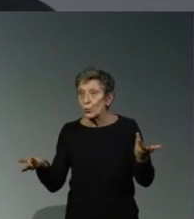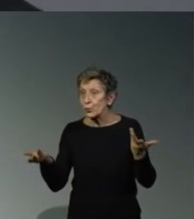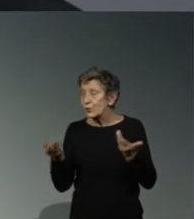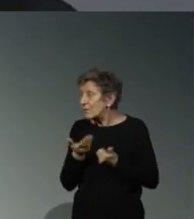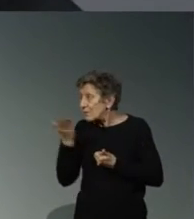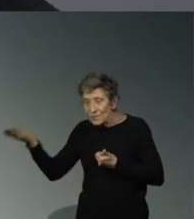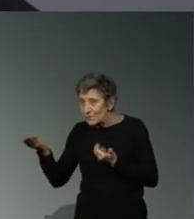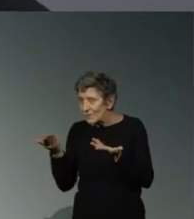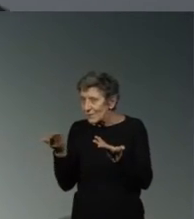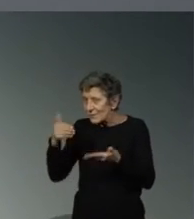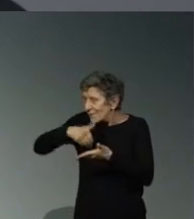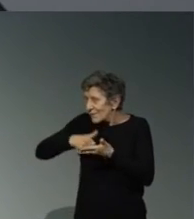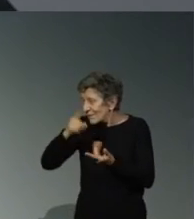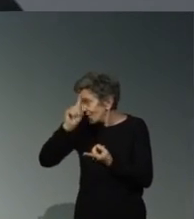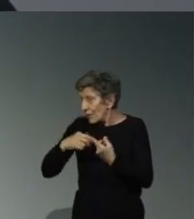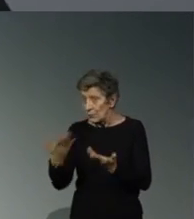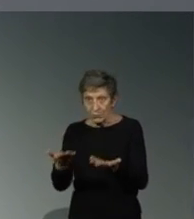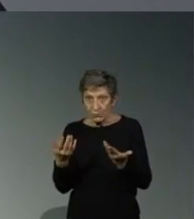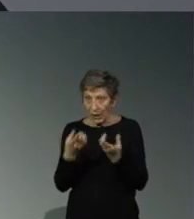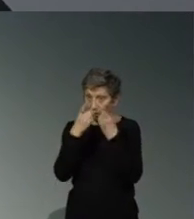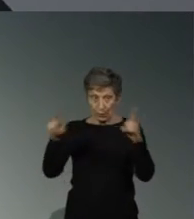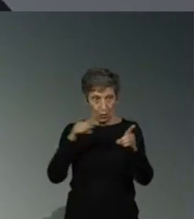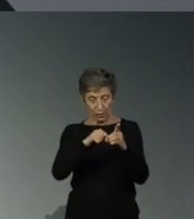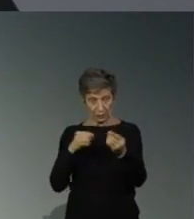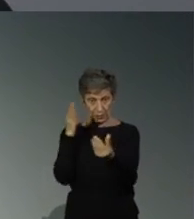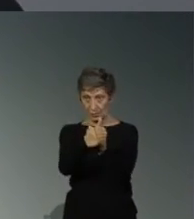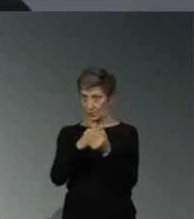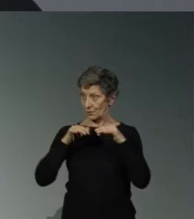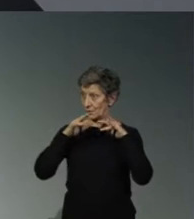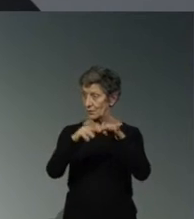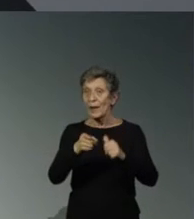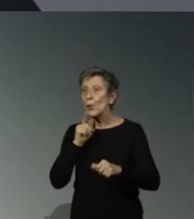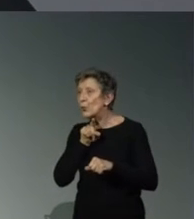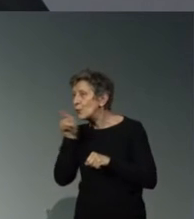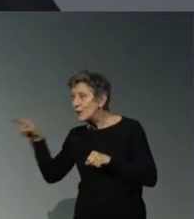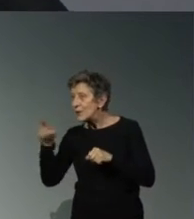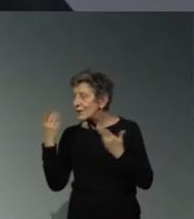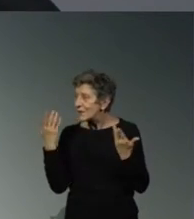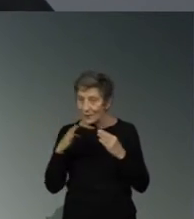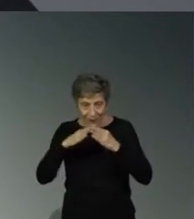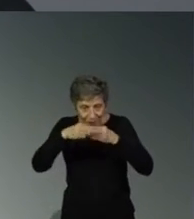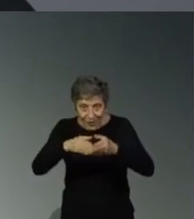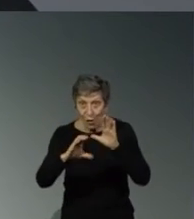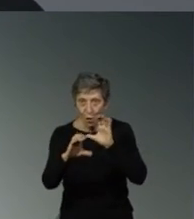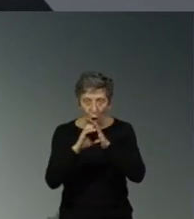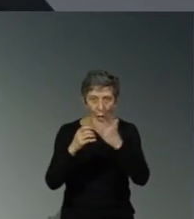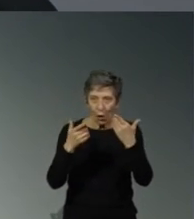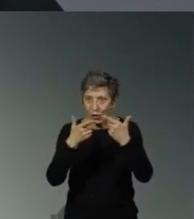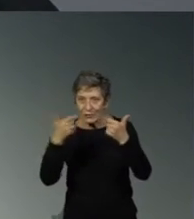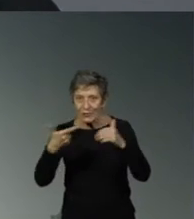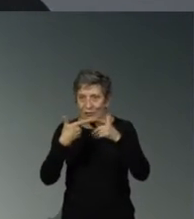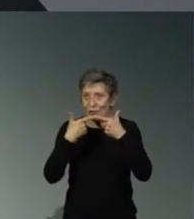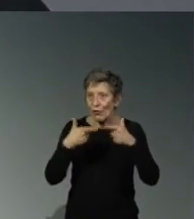fake news, choses qui arrivent à nos démocraties depuis que vous êtes... plonger un peu dans l'âme de ces codes, de ces langues, de